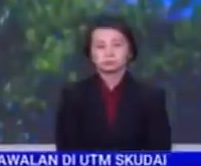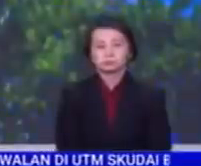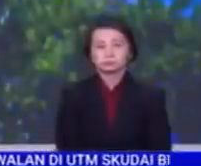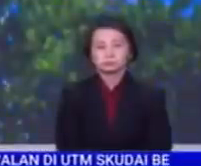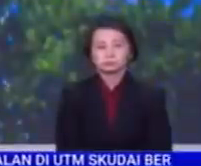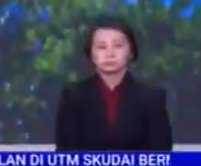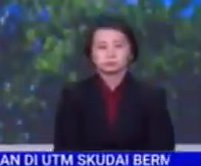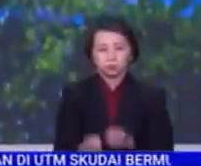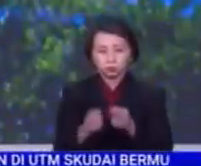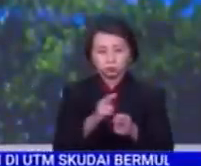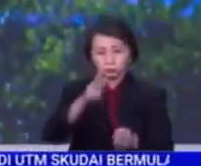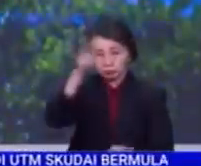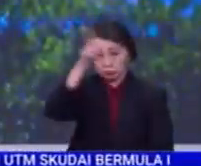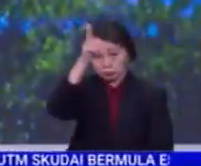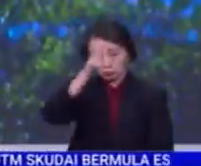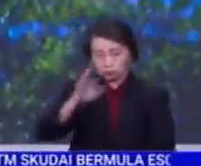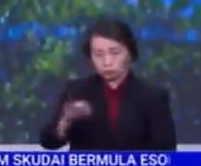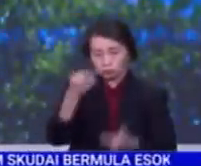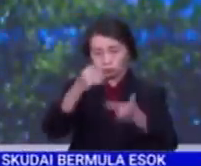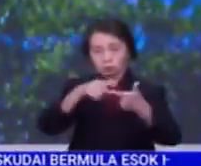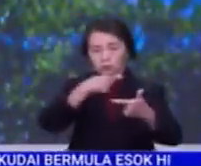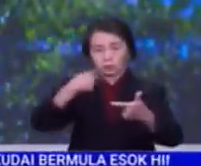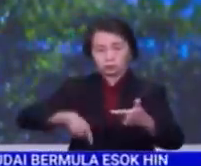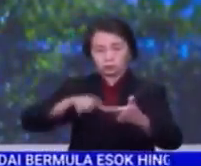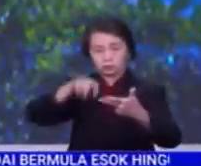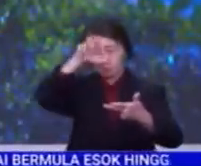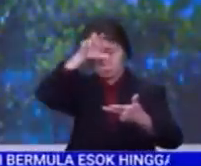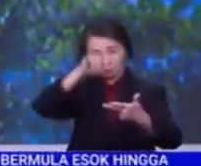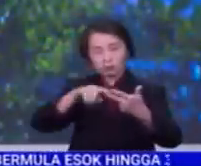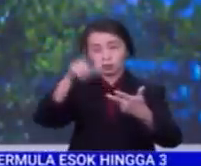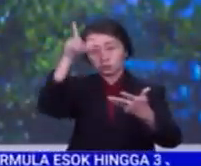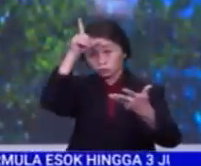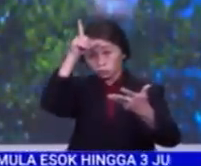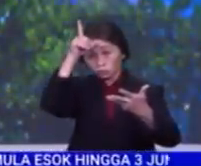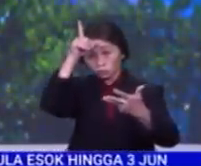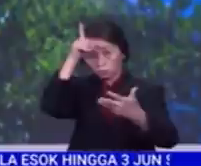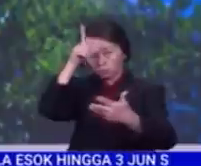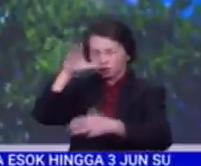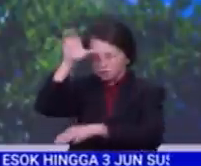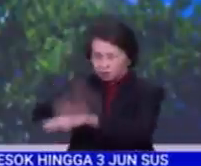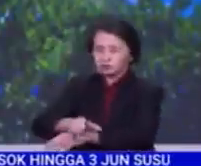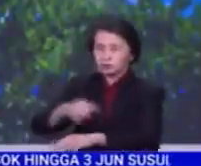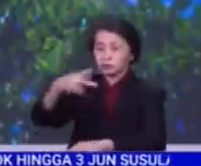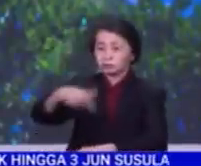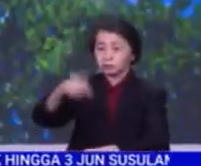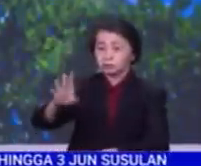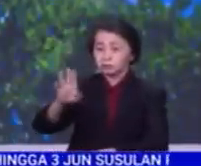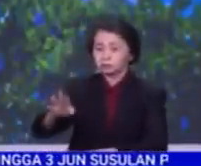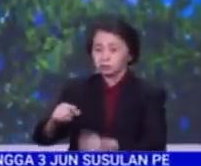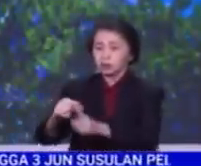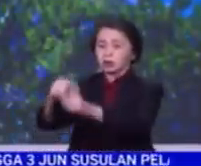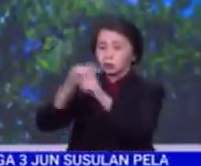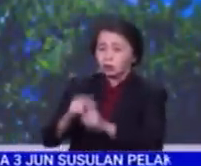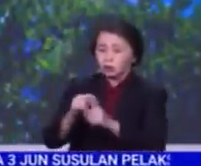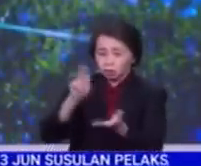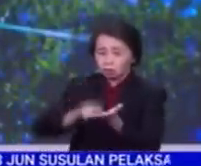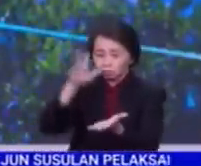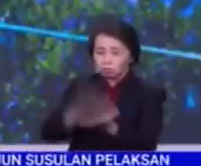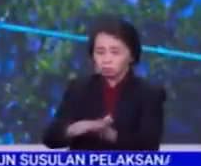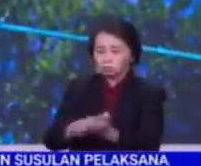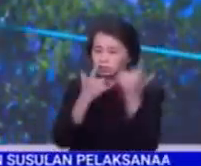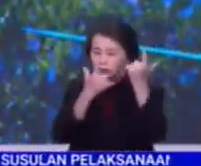Hai usaha kerajaan Perancis Cina Baswedan Jordan mendesak pertumbuhan bangsa bersatu mengeluarkan satu resolusi